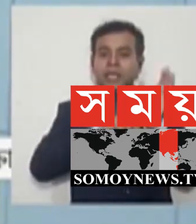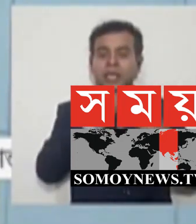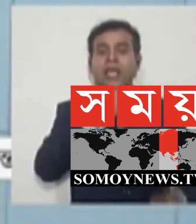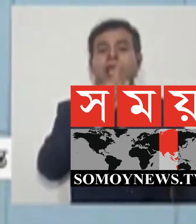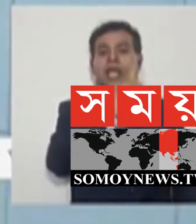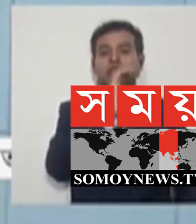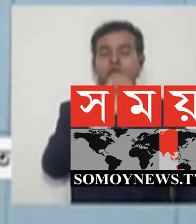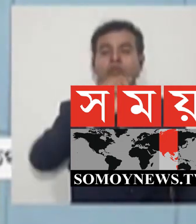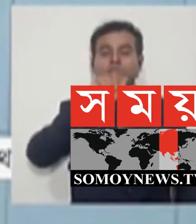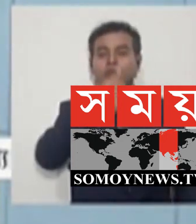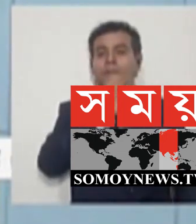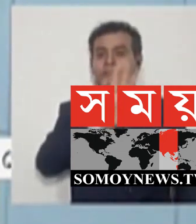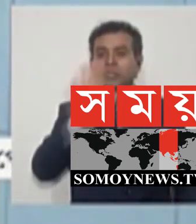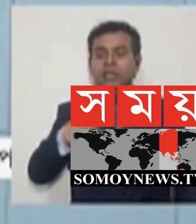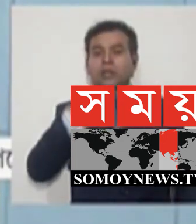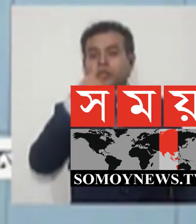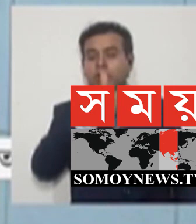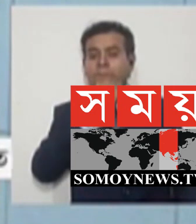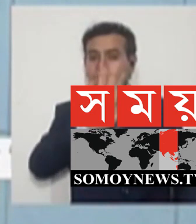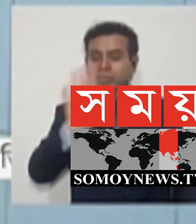1065555655 এবং